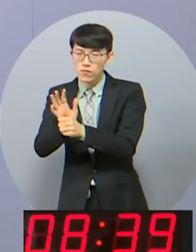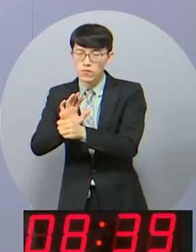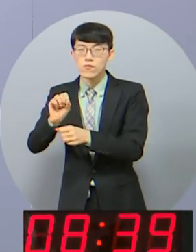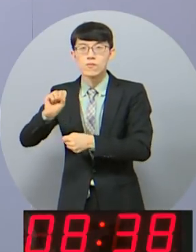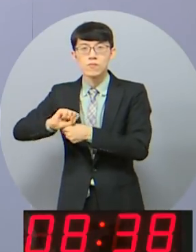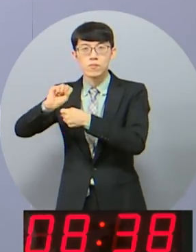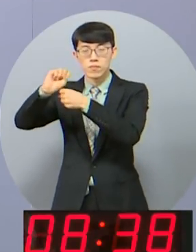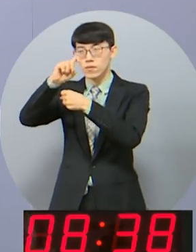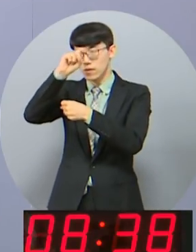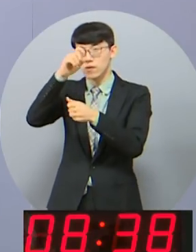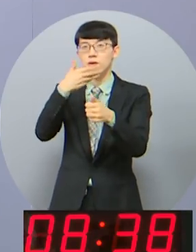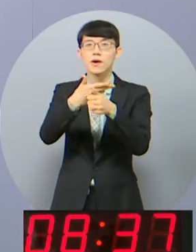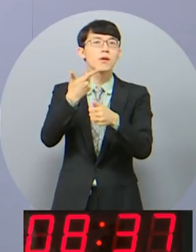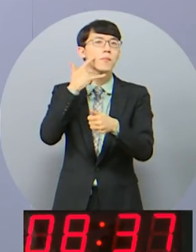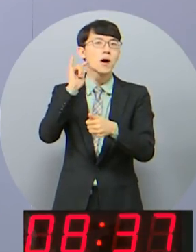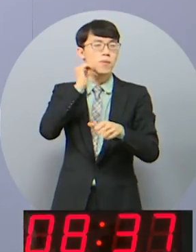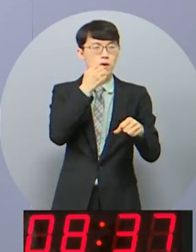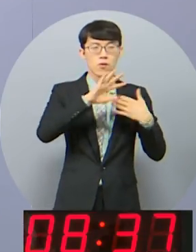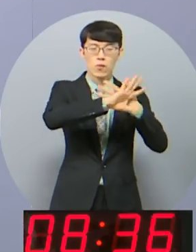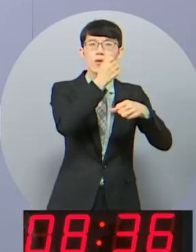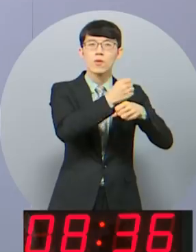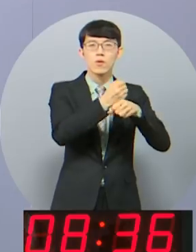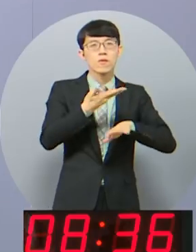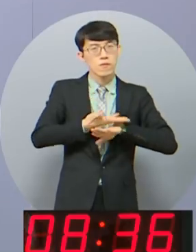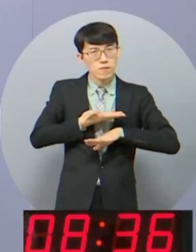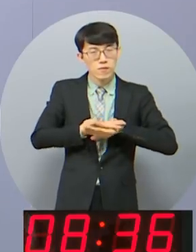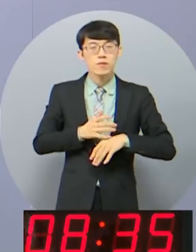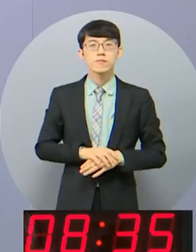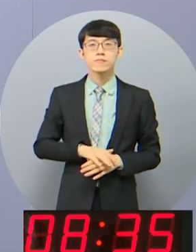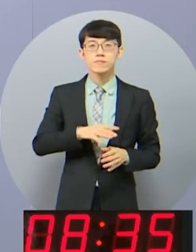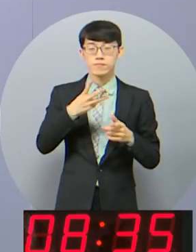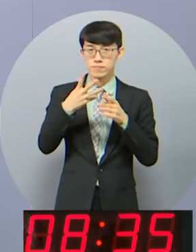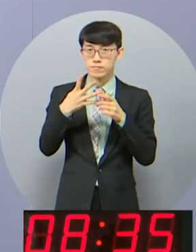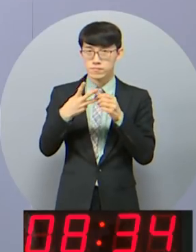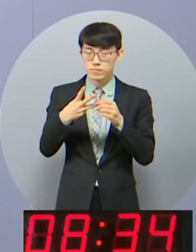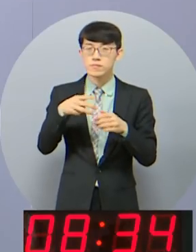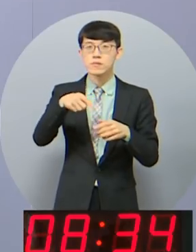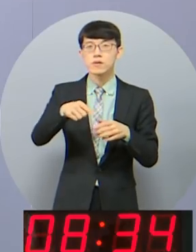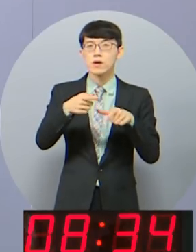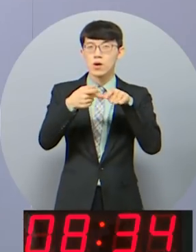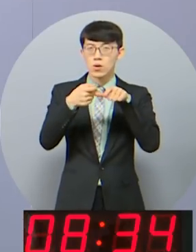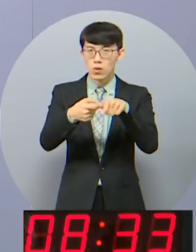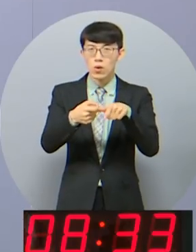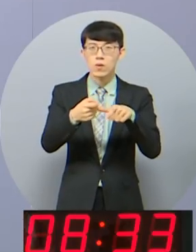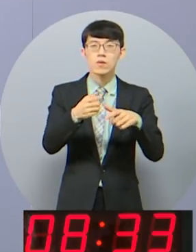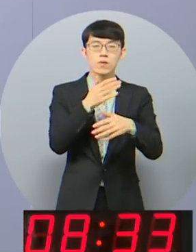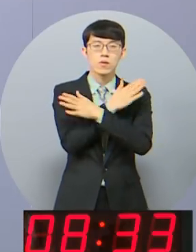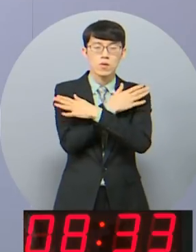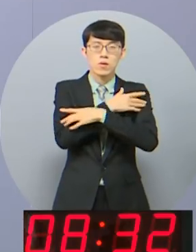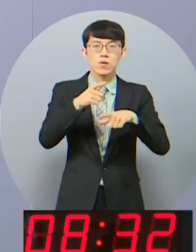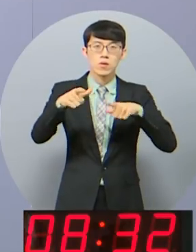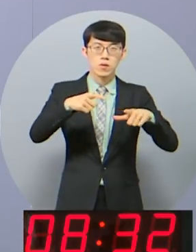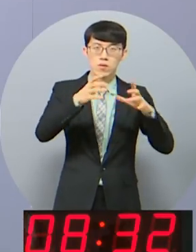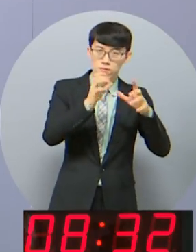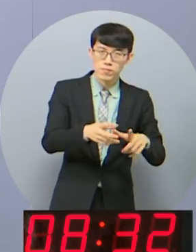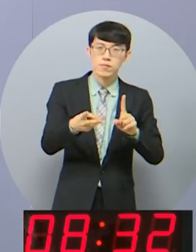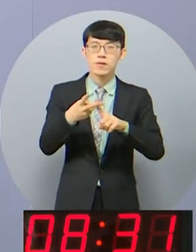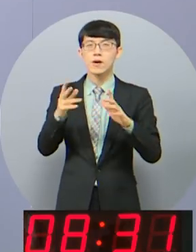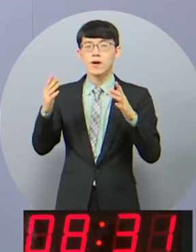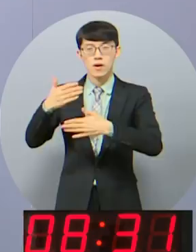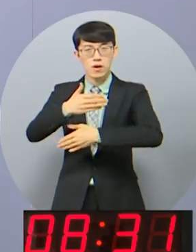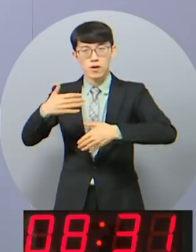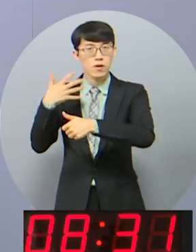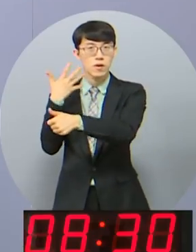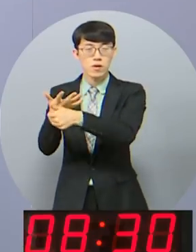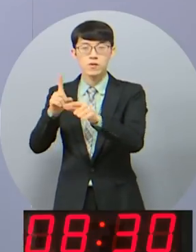安心工作。第四，落实争取增设公立幼稚园及托育中心，提高托